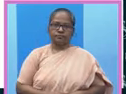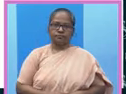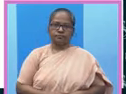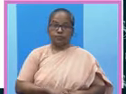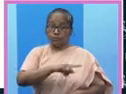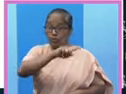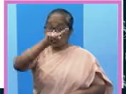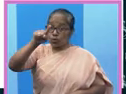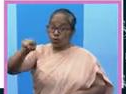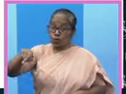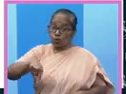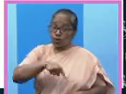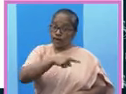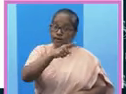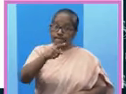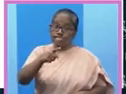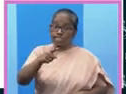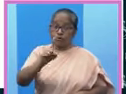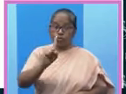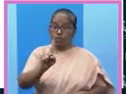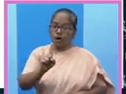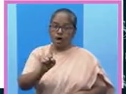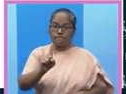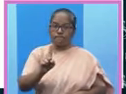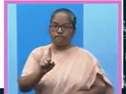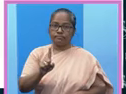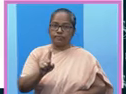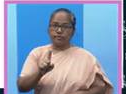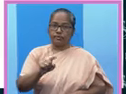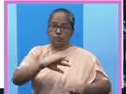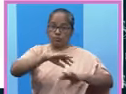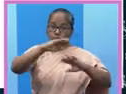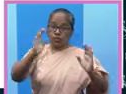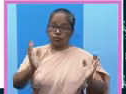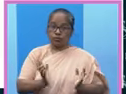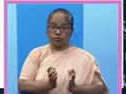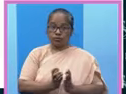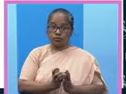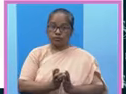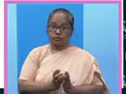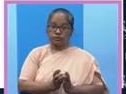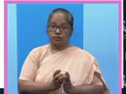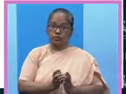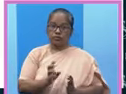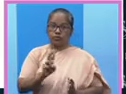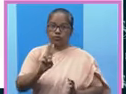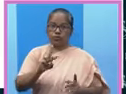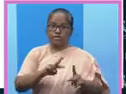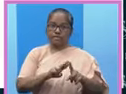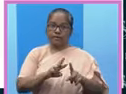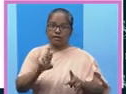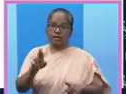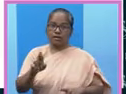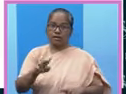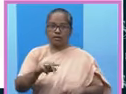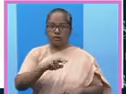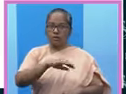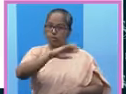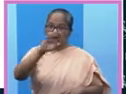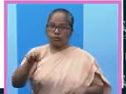அவ்வளோதான். முழு வட்டம் என்பது முழு பாகம் ஒரு பாகம், அது முழுவதும் இருந்துச்சுன்னா அதனுடைய சுற்றளவு தான் 2πr. ஸோ